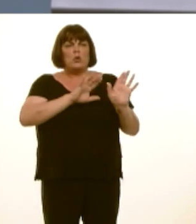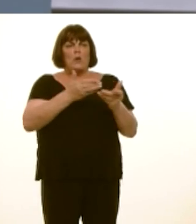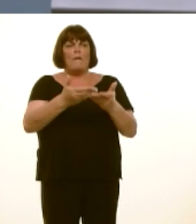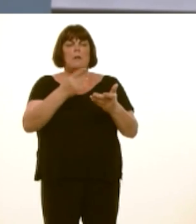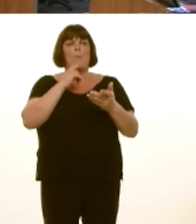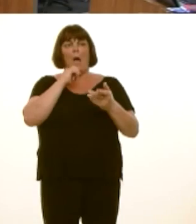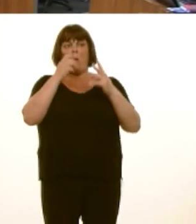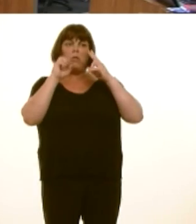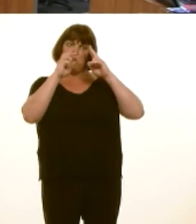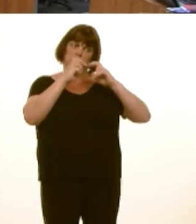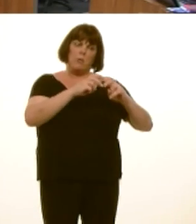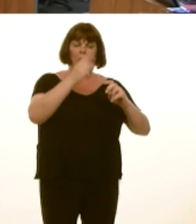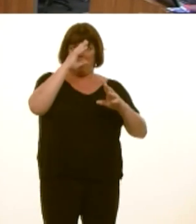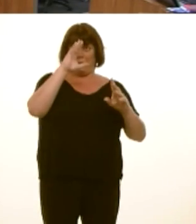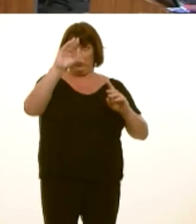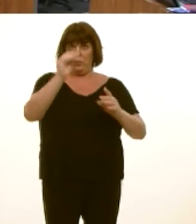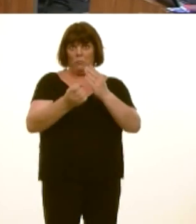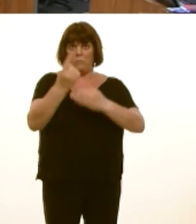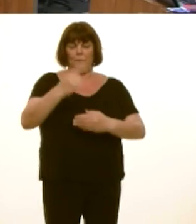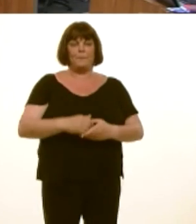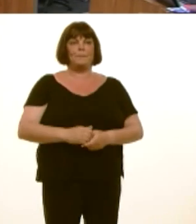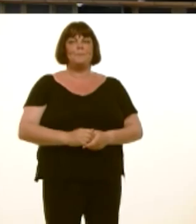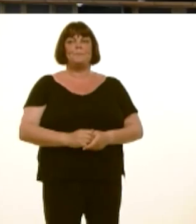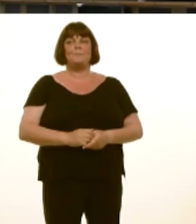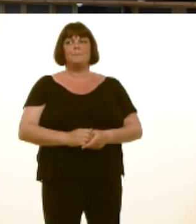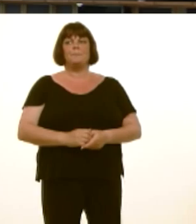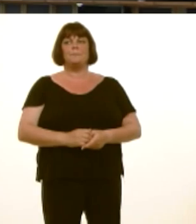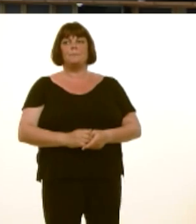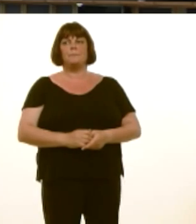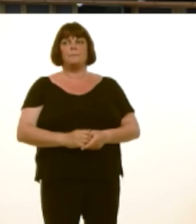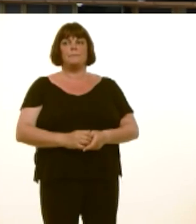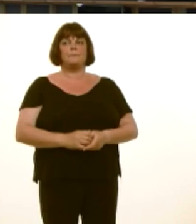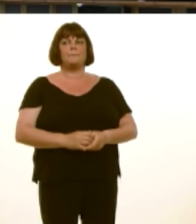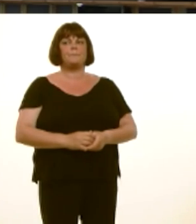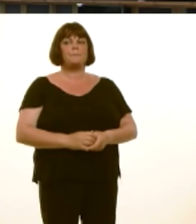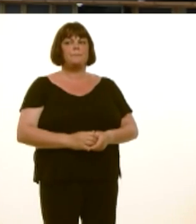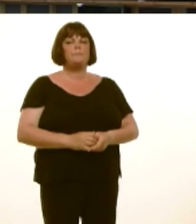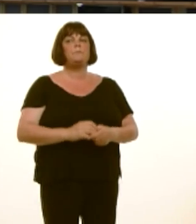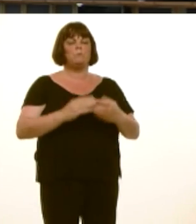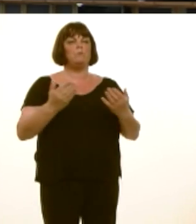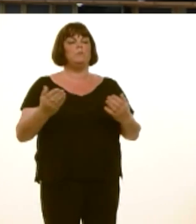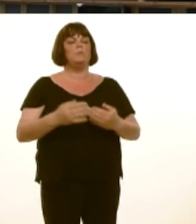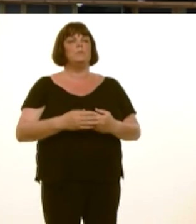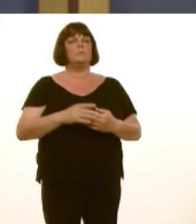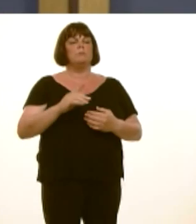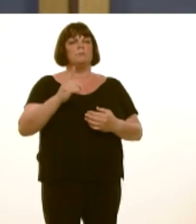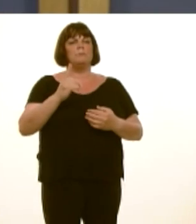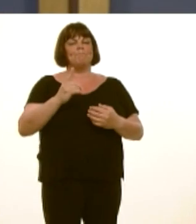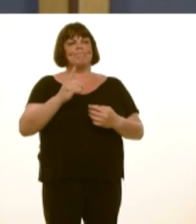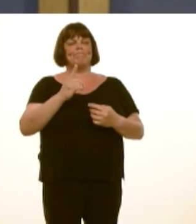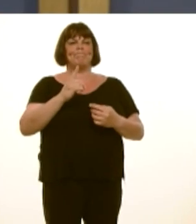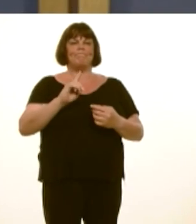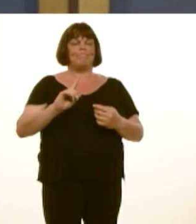my investigations. Simon Thomas. Diolch, Llywydd. Un o'r pryderon mwyaf amlwg mae pobl yn dod ata i